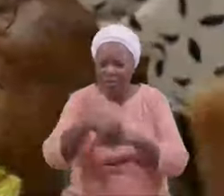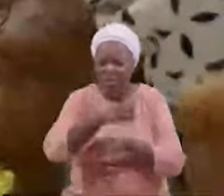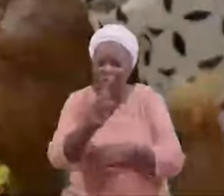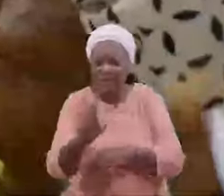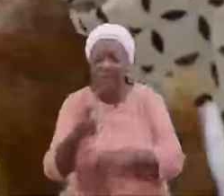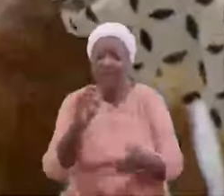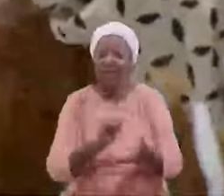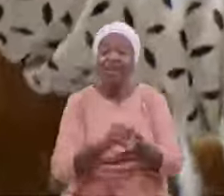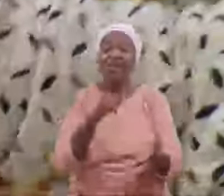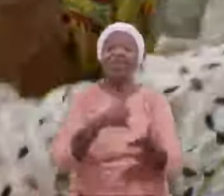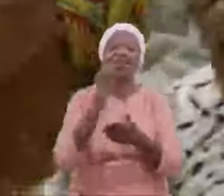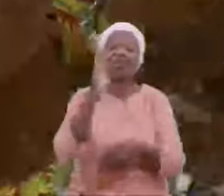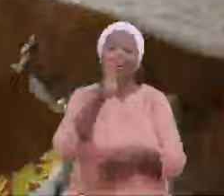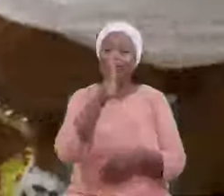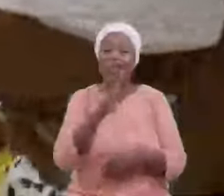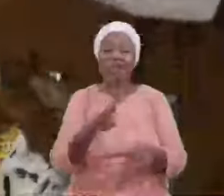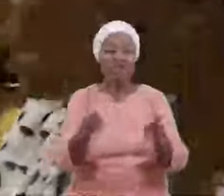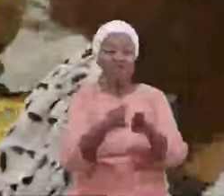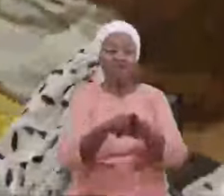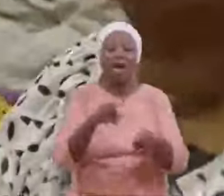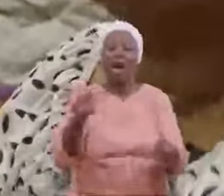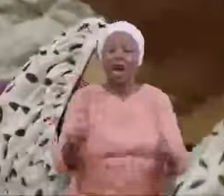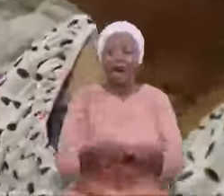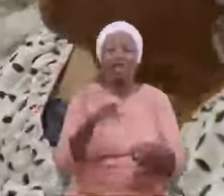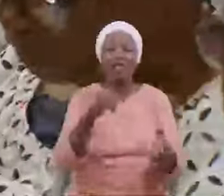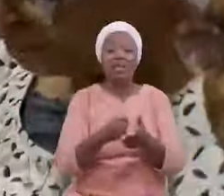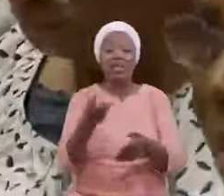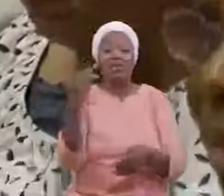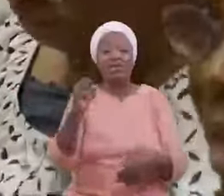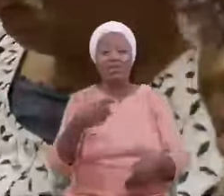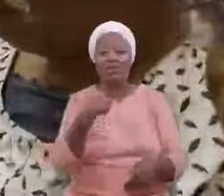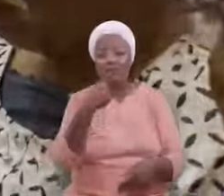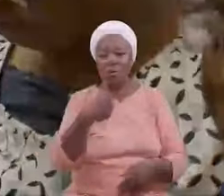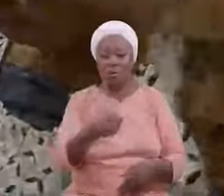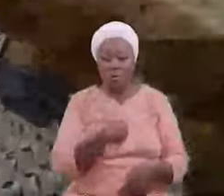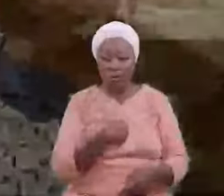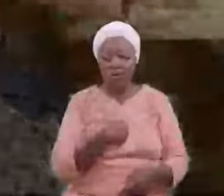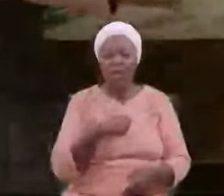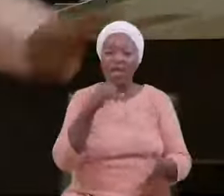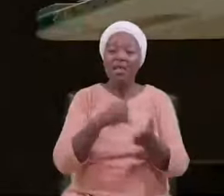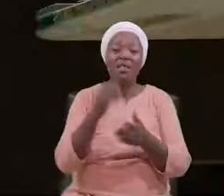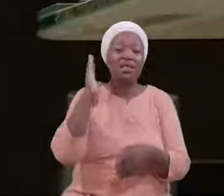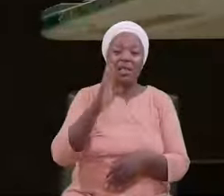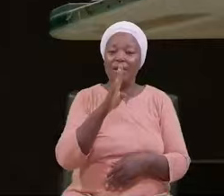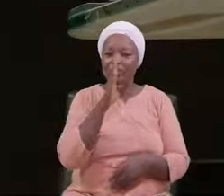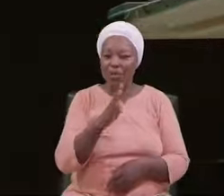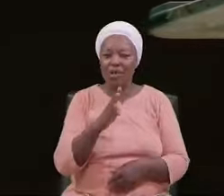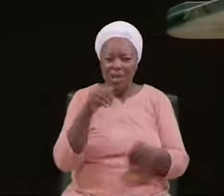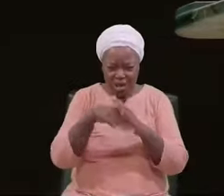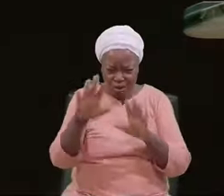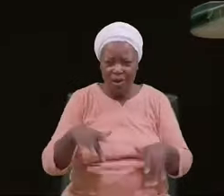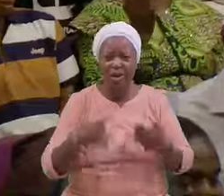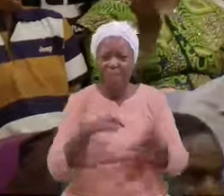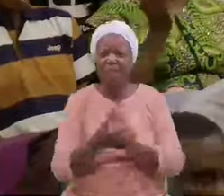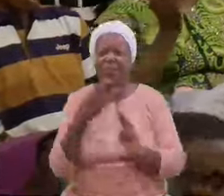sera comme il m'a été dit? Il en sera dans votre vie. Il en sera